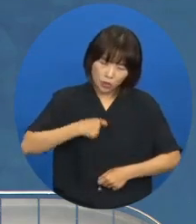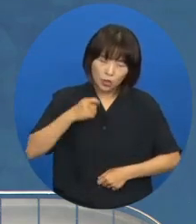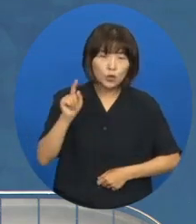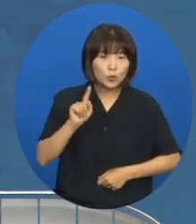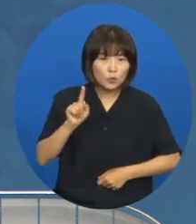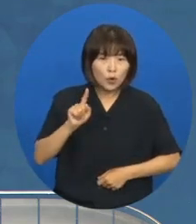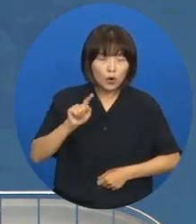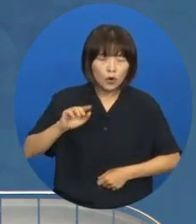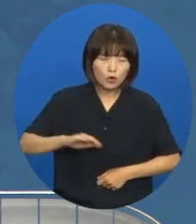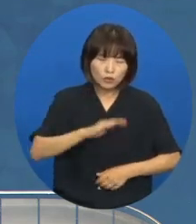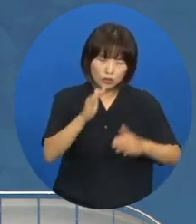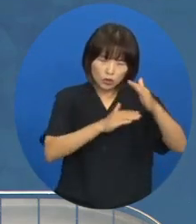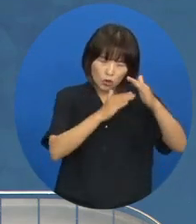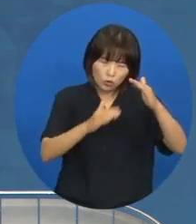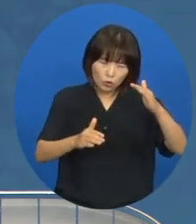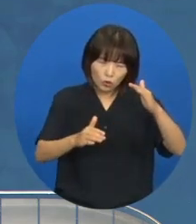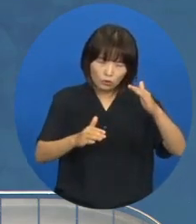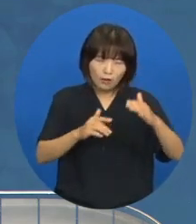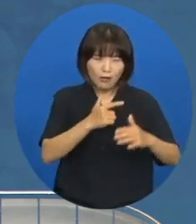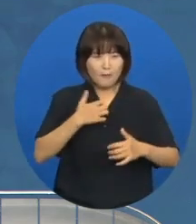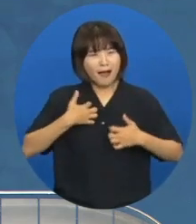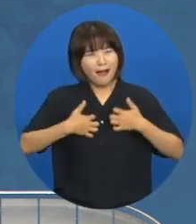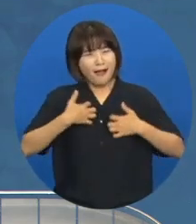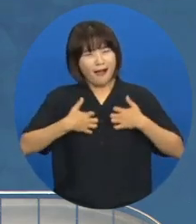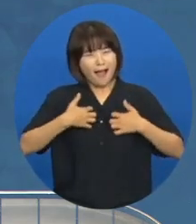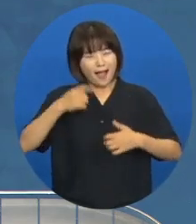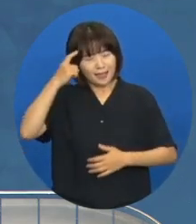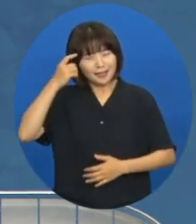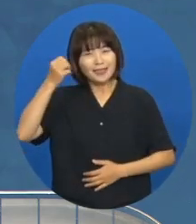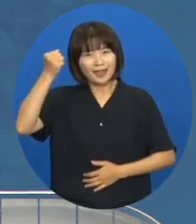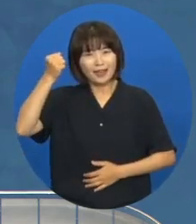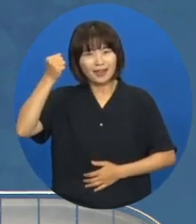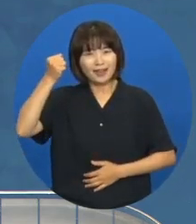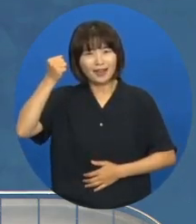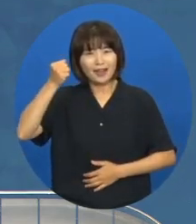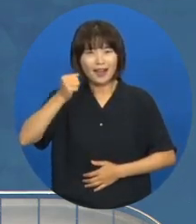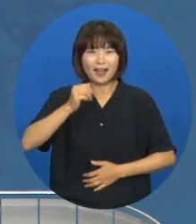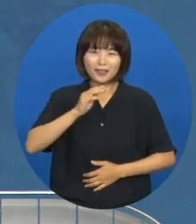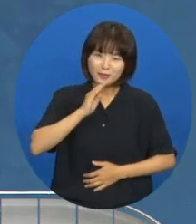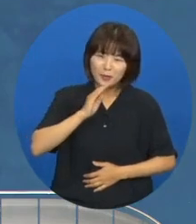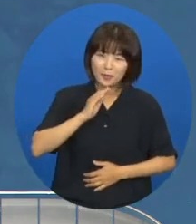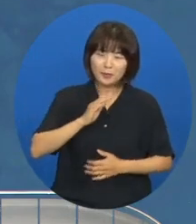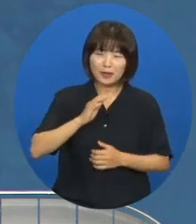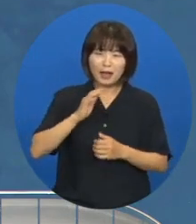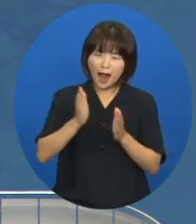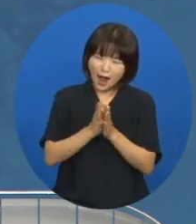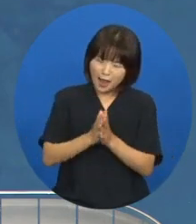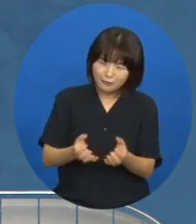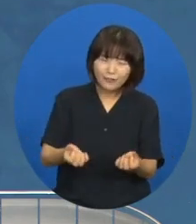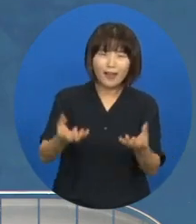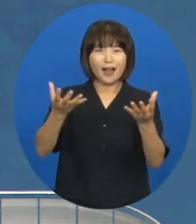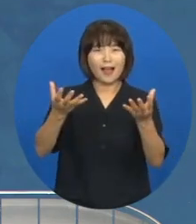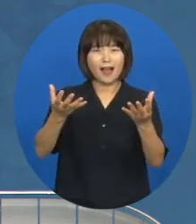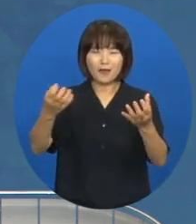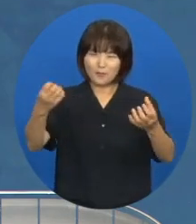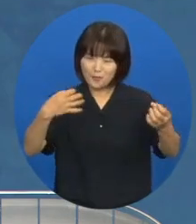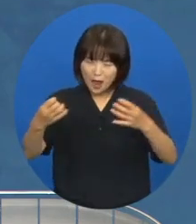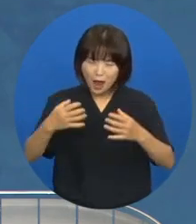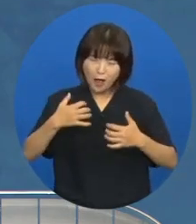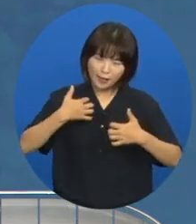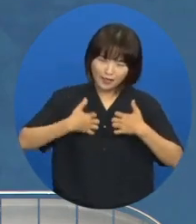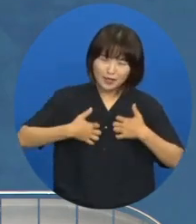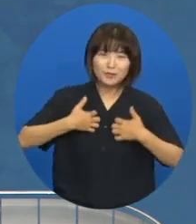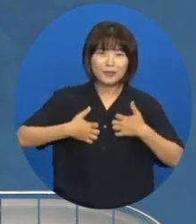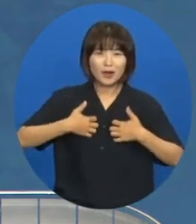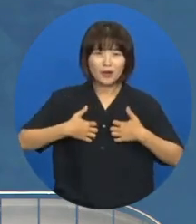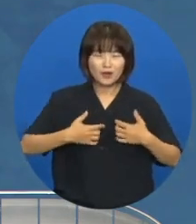우리 교우들이요 너무 기뻐할 줄 알았어요. 정말 할렐루야 하면서 기뻐하면서